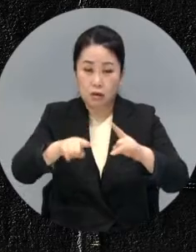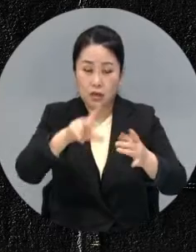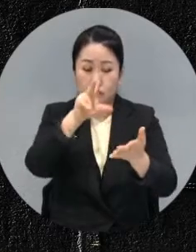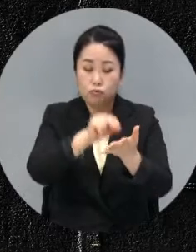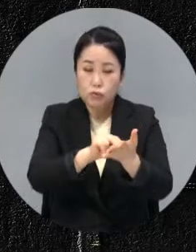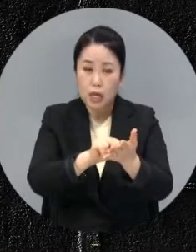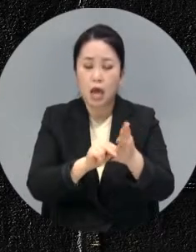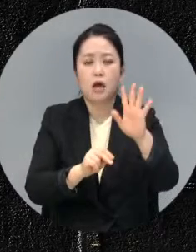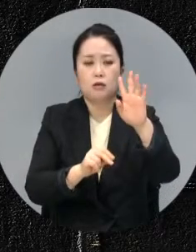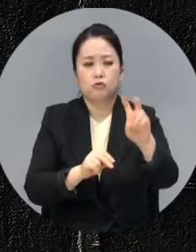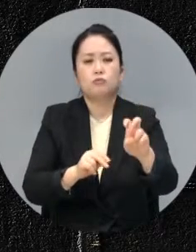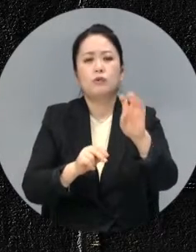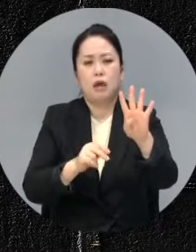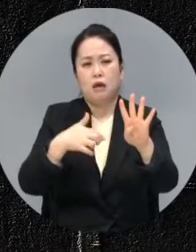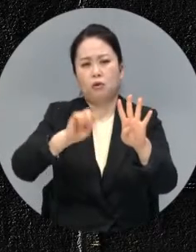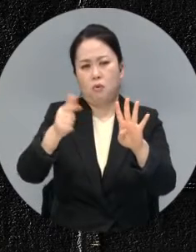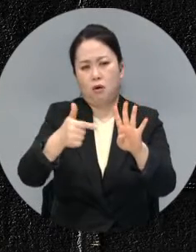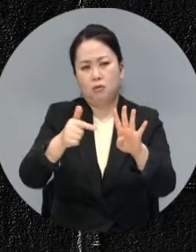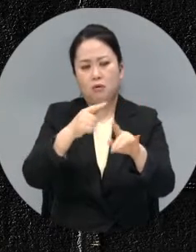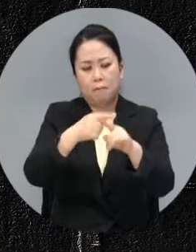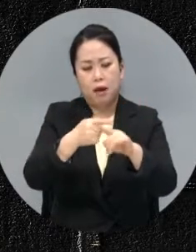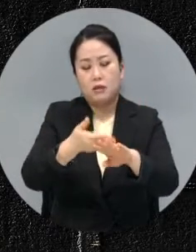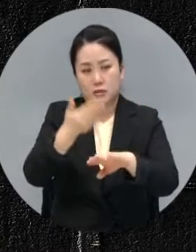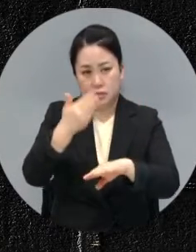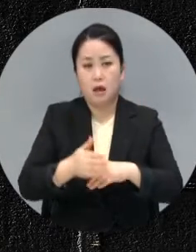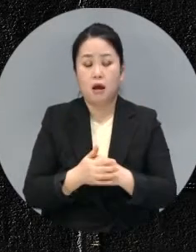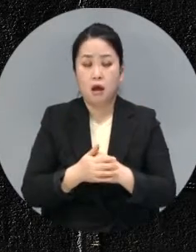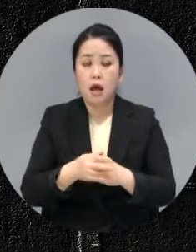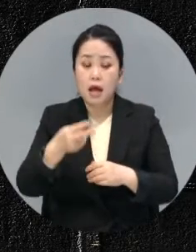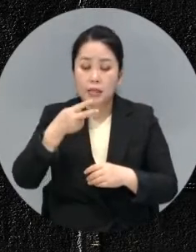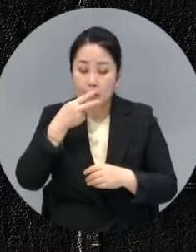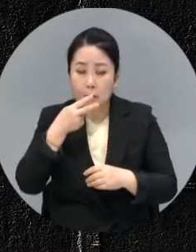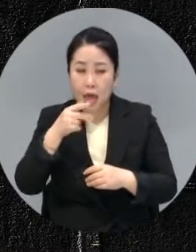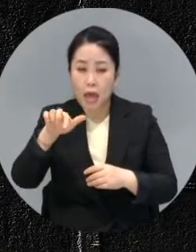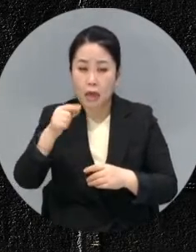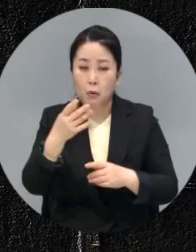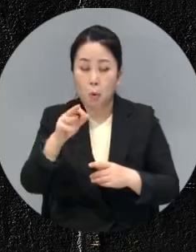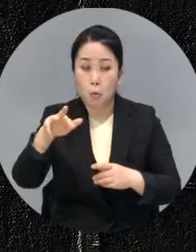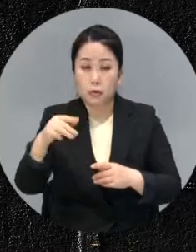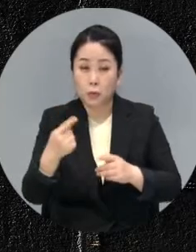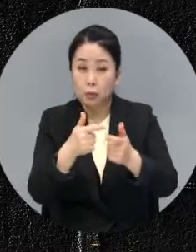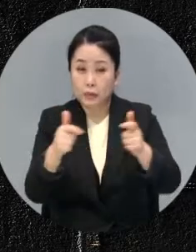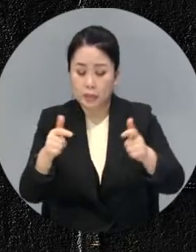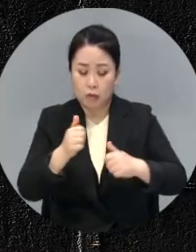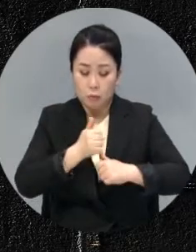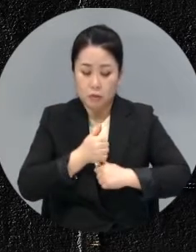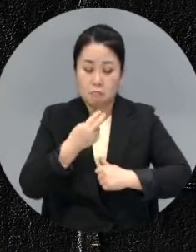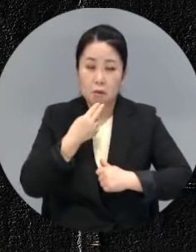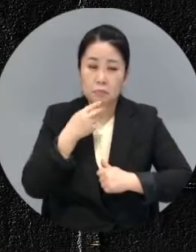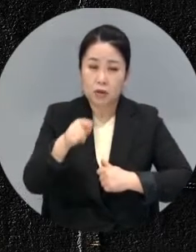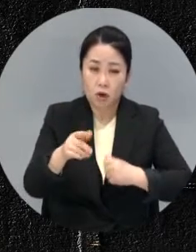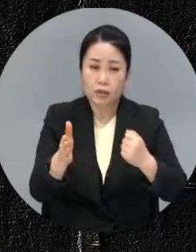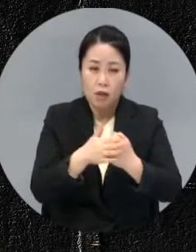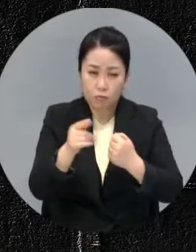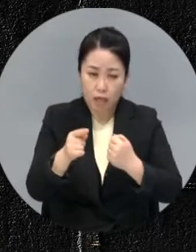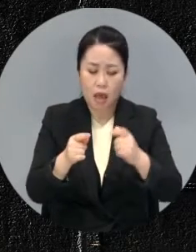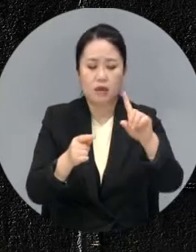24건으로 절반 이상을 차지했습니다 담백 공초 등 부주의로 인한 화제도 15건에